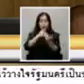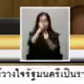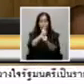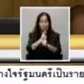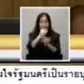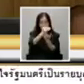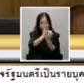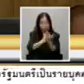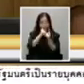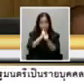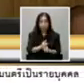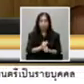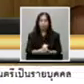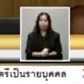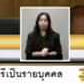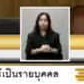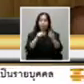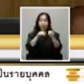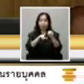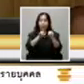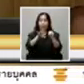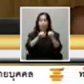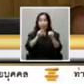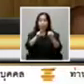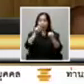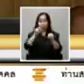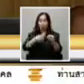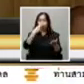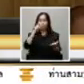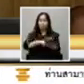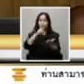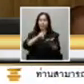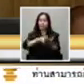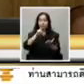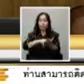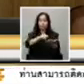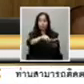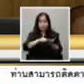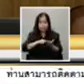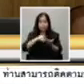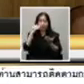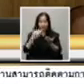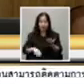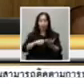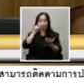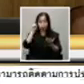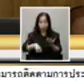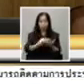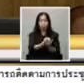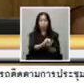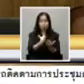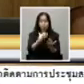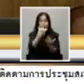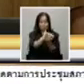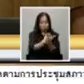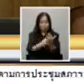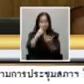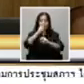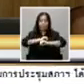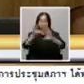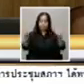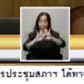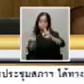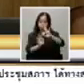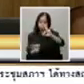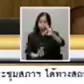รา152ของรัฐธรรมนูญนะครับต้องทำเป็นหนังสือครับแล้วก็ระบุถึงความชัดเจนของเนื้อหานะ